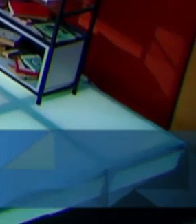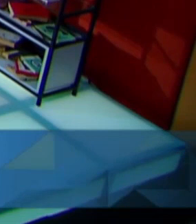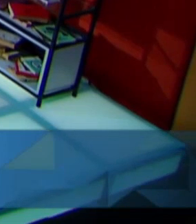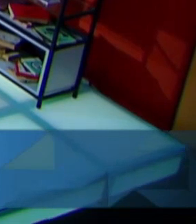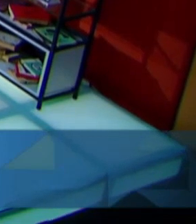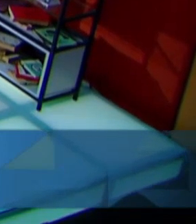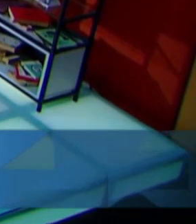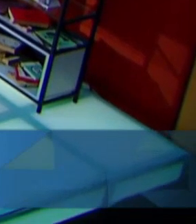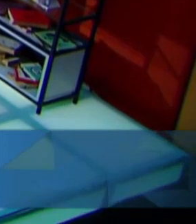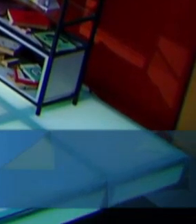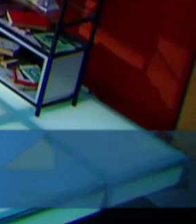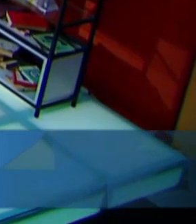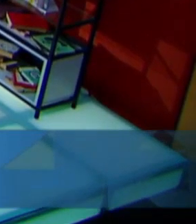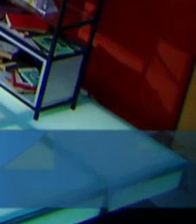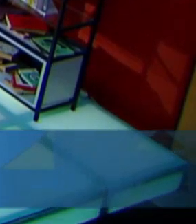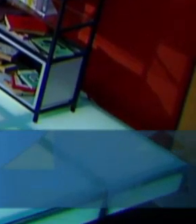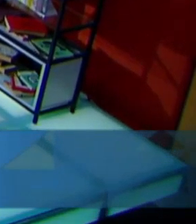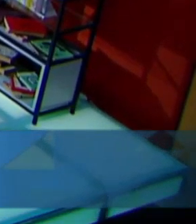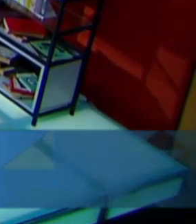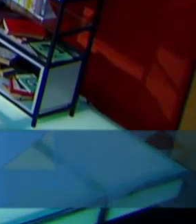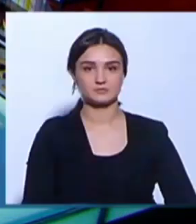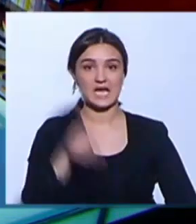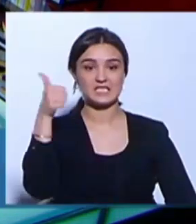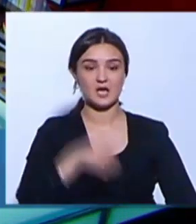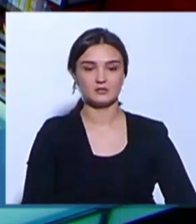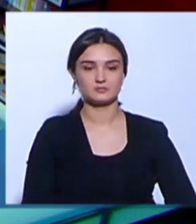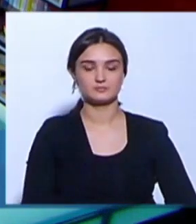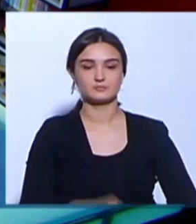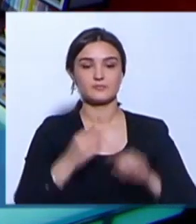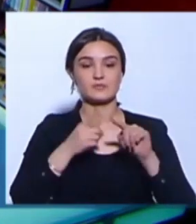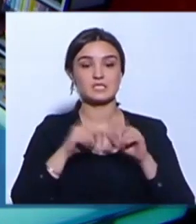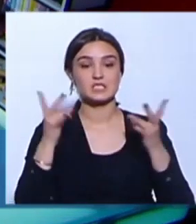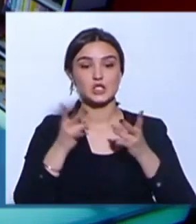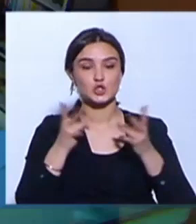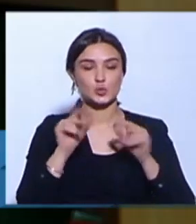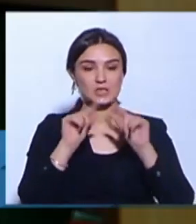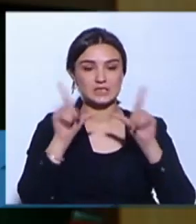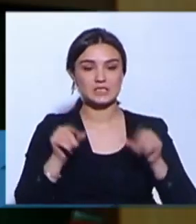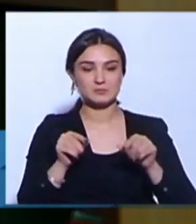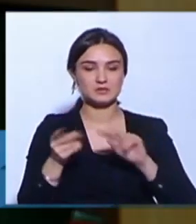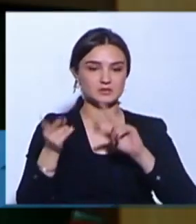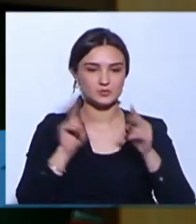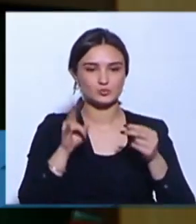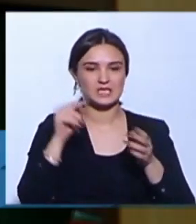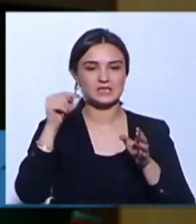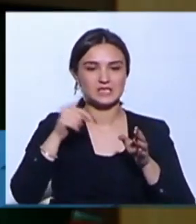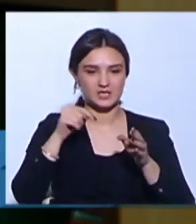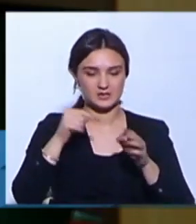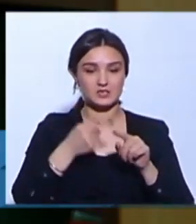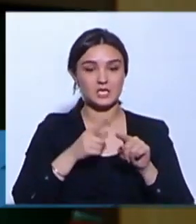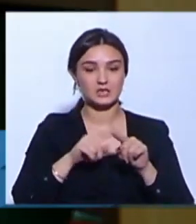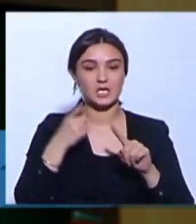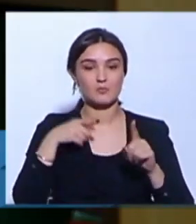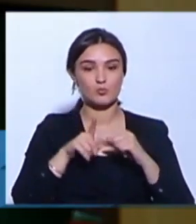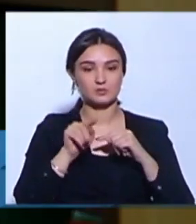მიყავს საბოლოოდ თირკმლის უკმარისობამდე და საჭირო ხდება თირკმლის ჩანაცვლება დიალიზით. აქედან